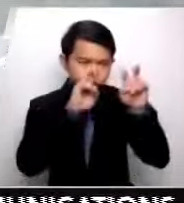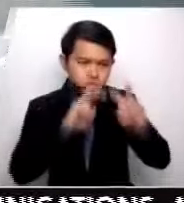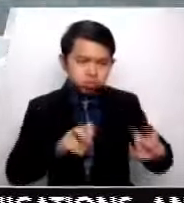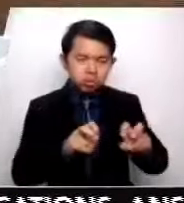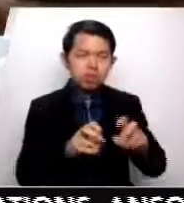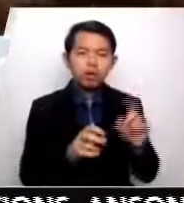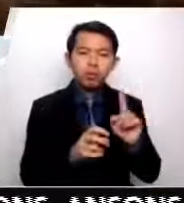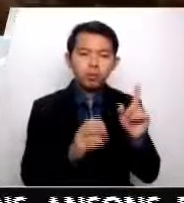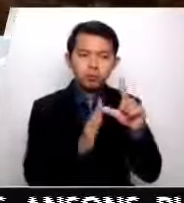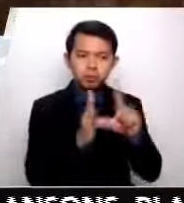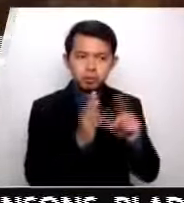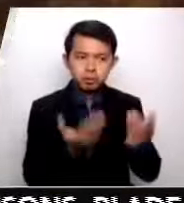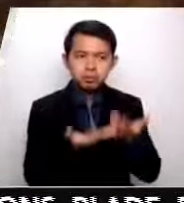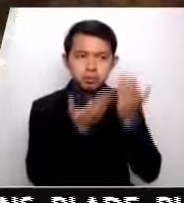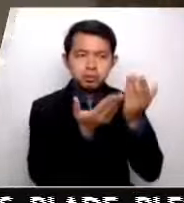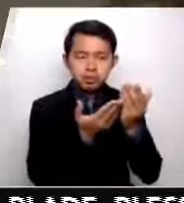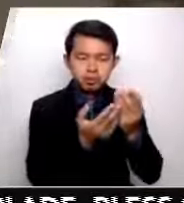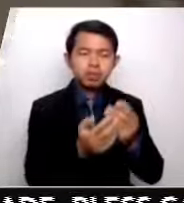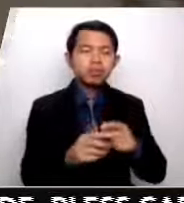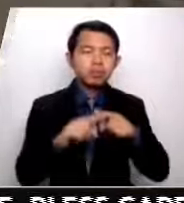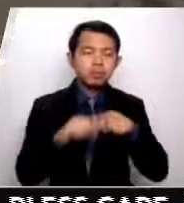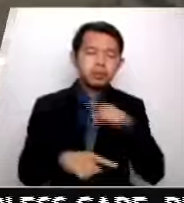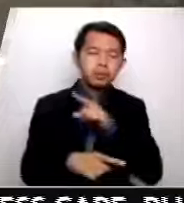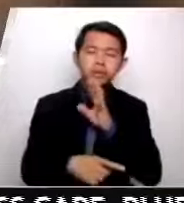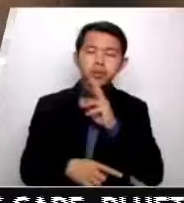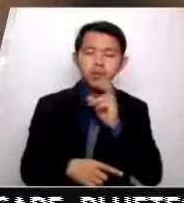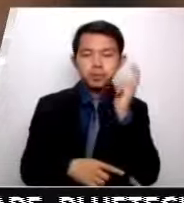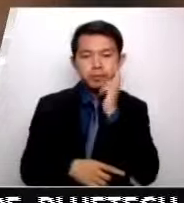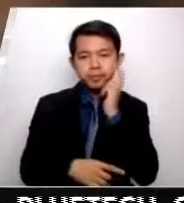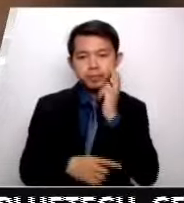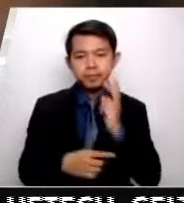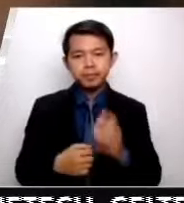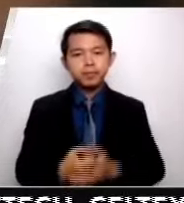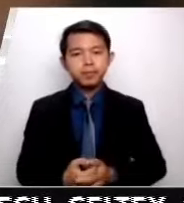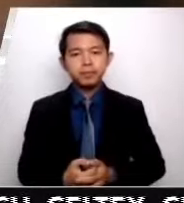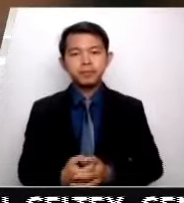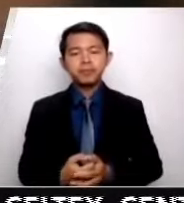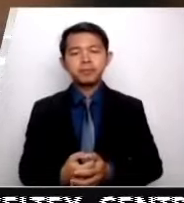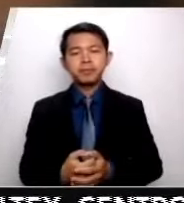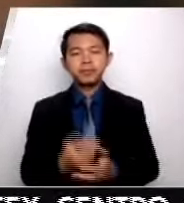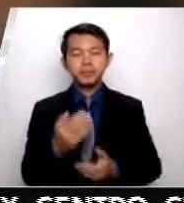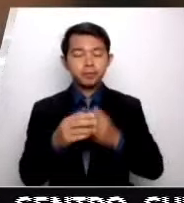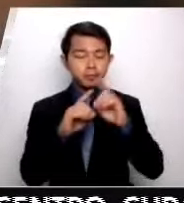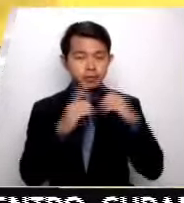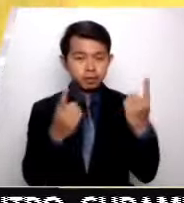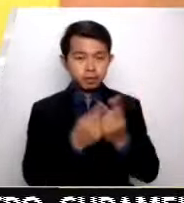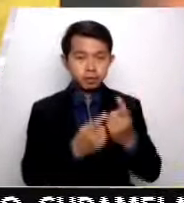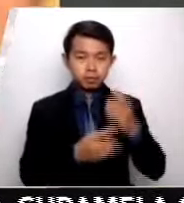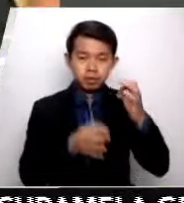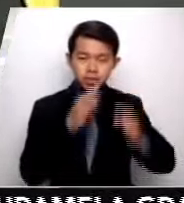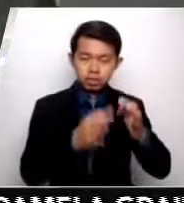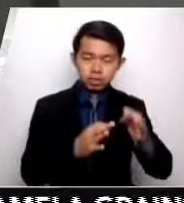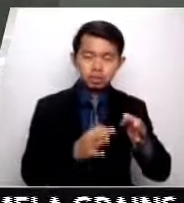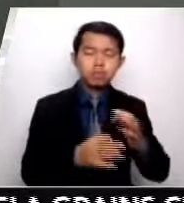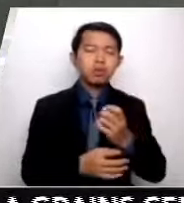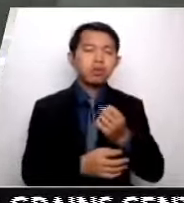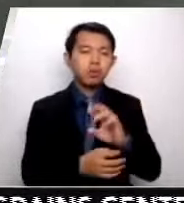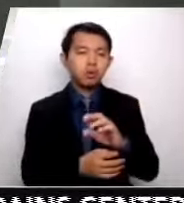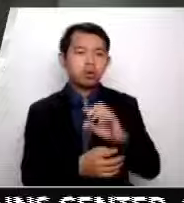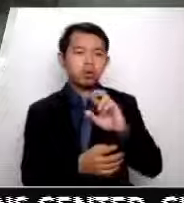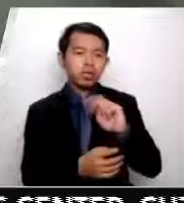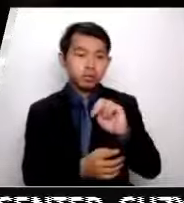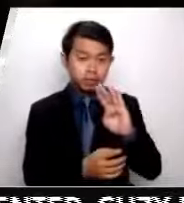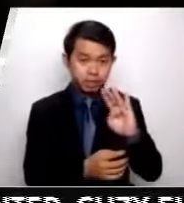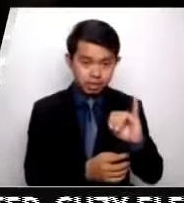ni Duterte baka po pwedeng tingnan no ah Department of justice o ng mga NBI at